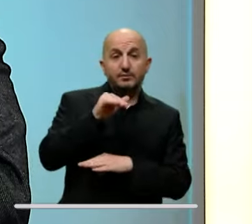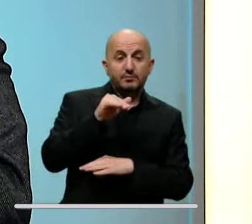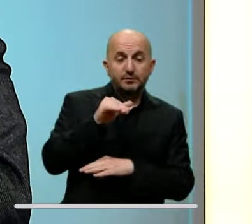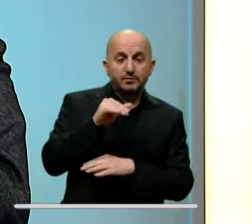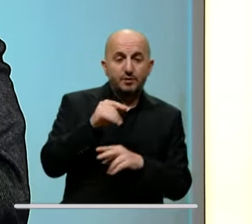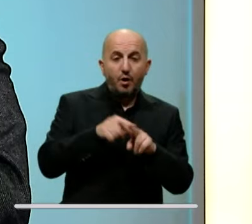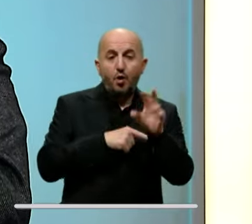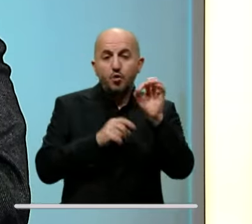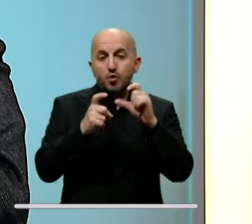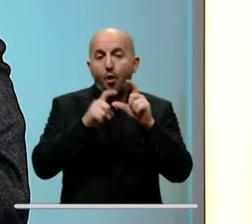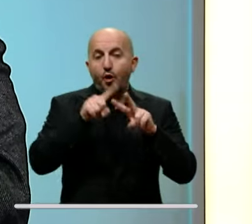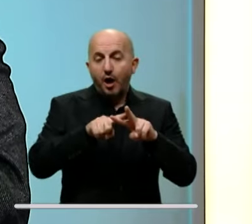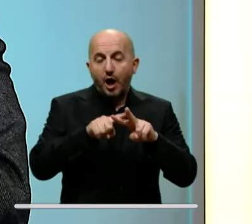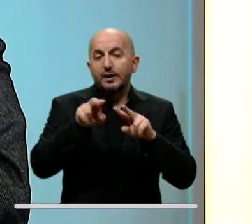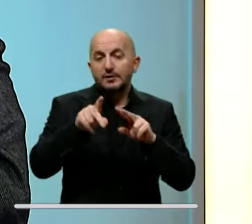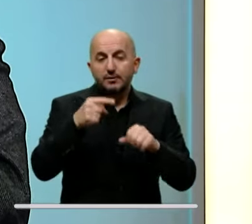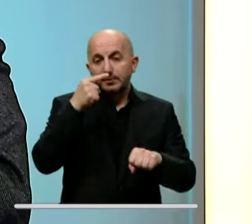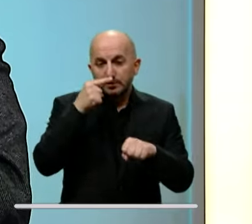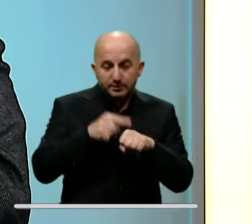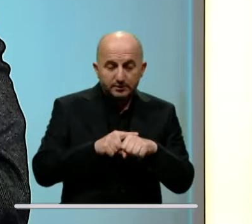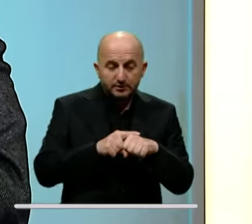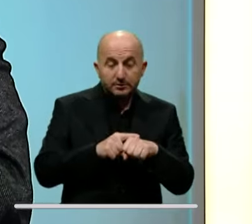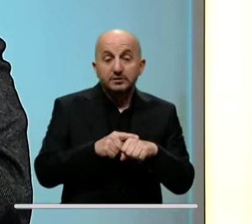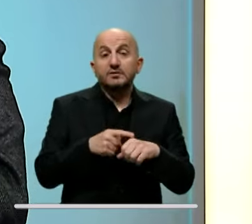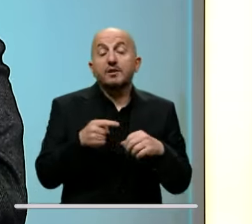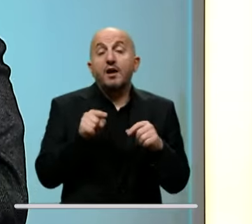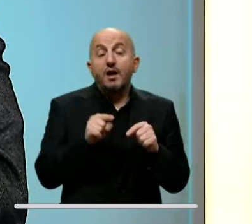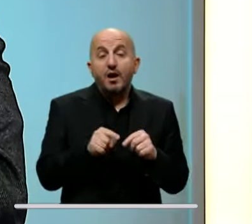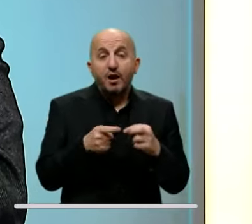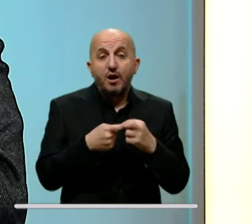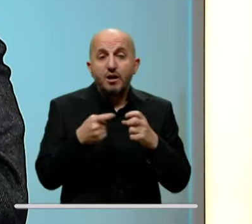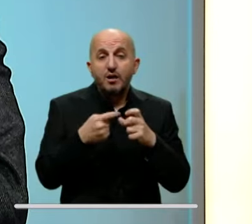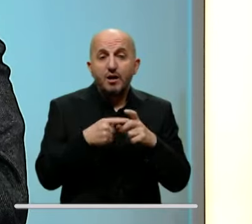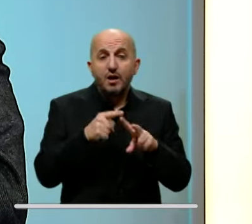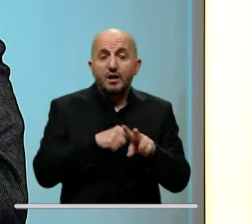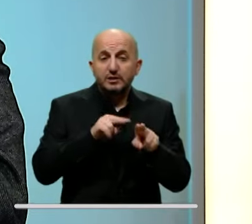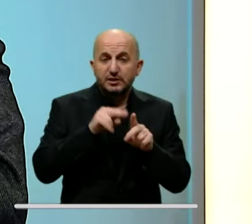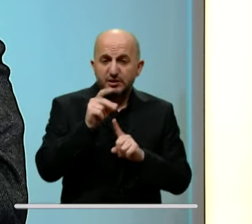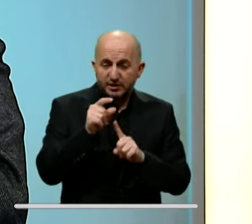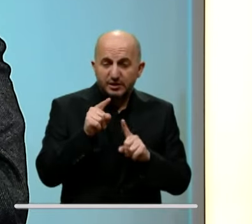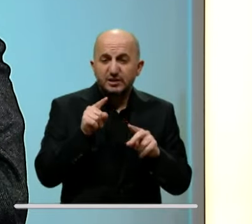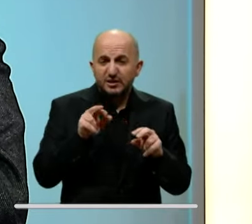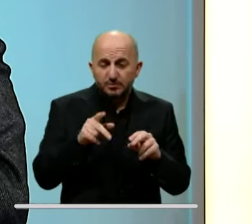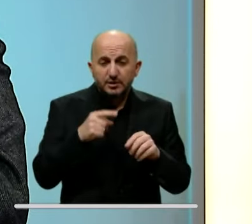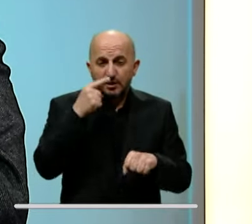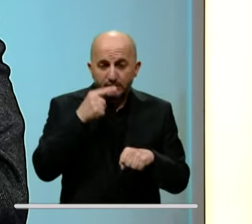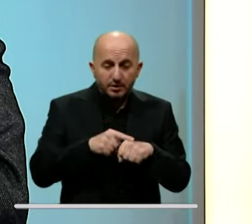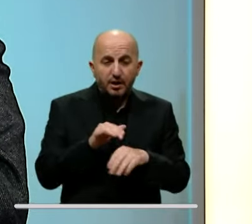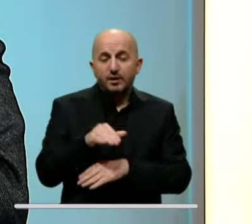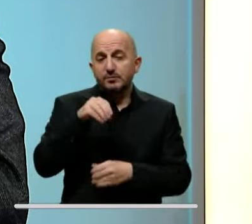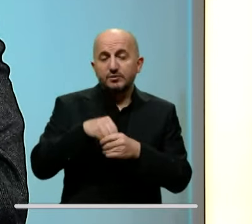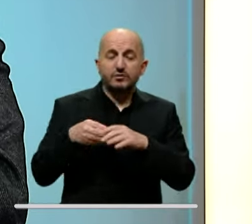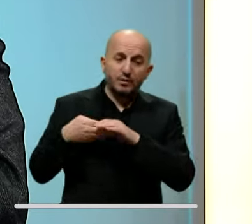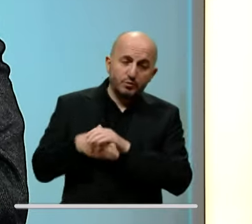yoga gibi inanışları reik gibi inanışları hayatımıza getirerek sokarak onları